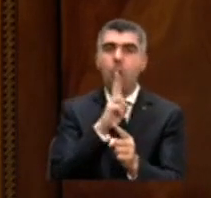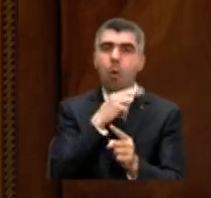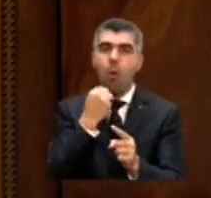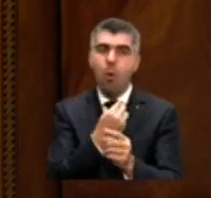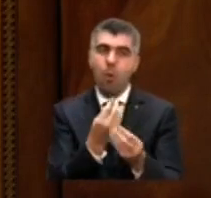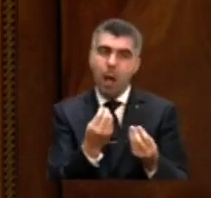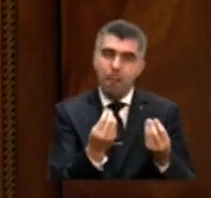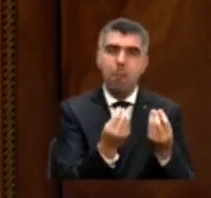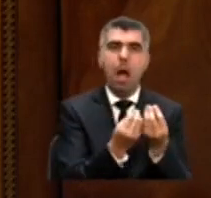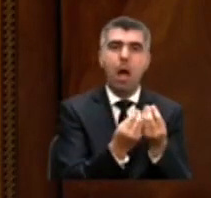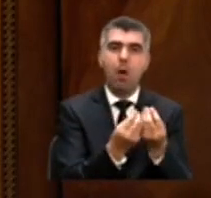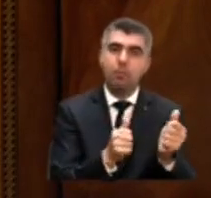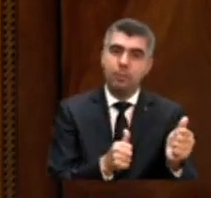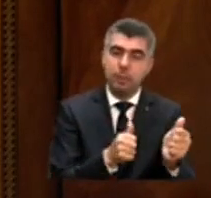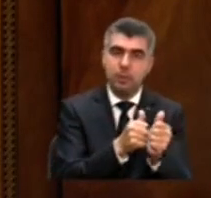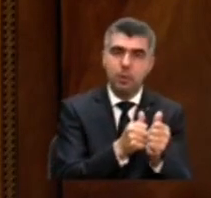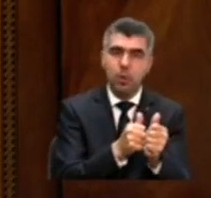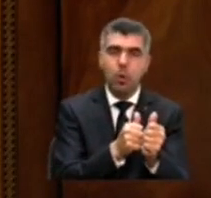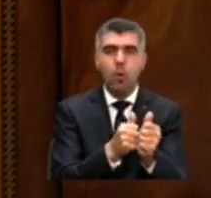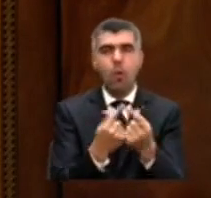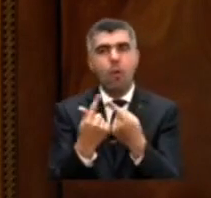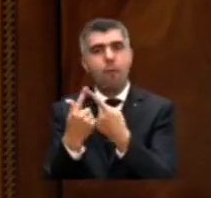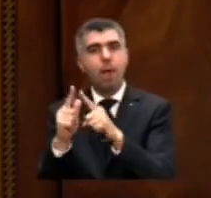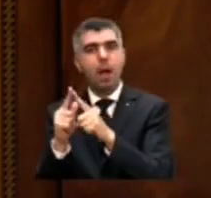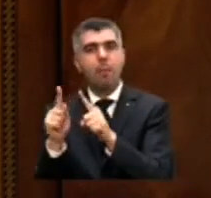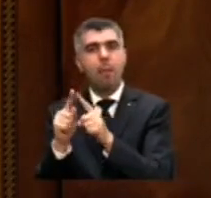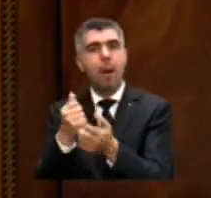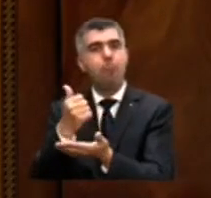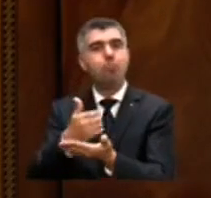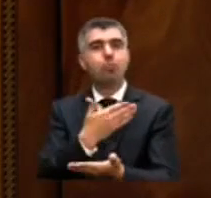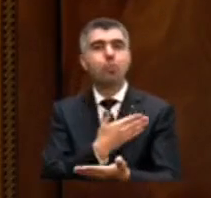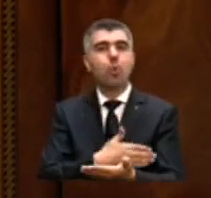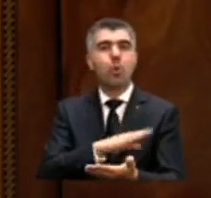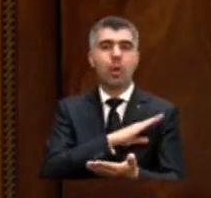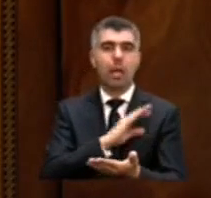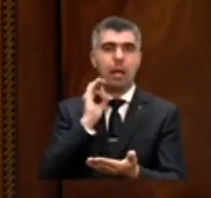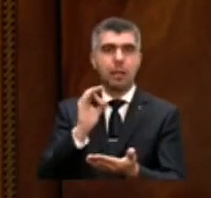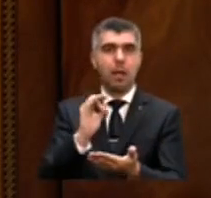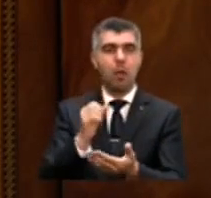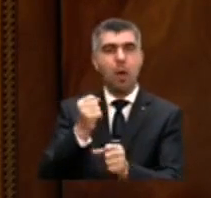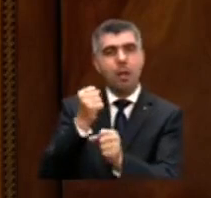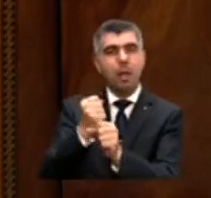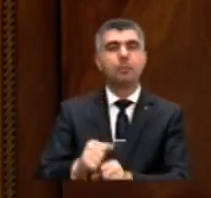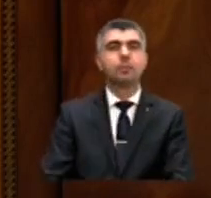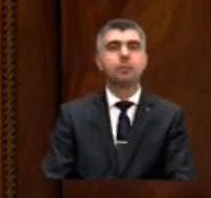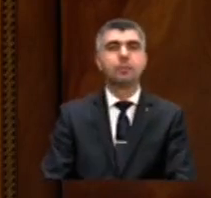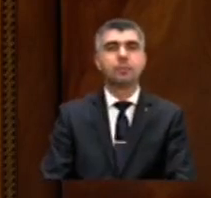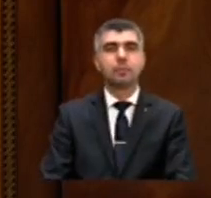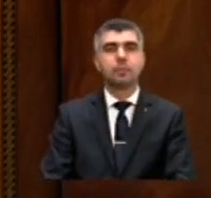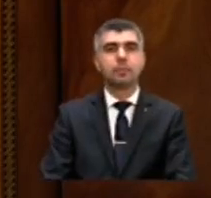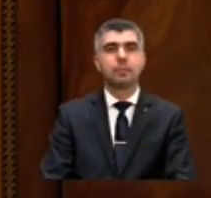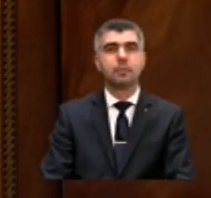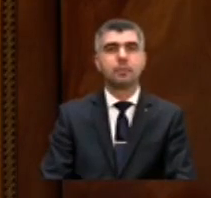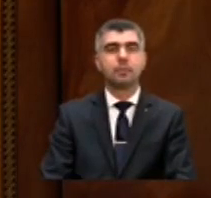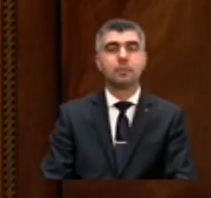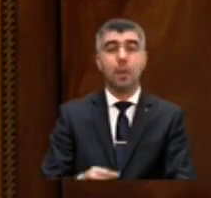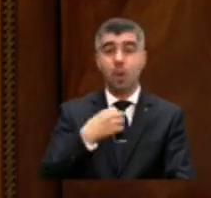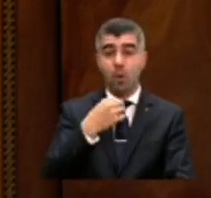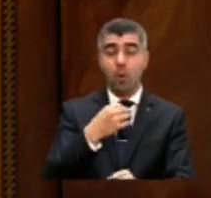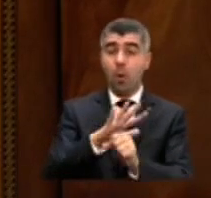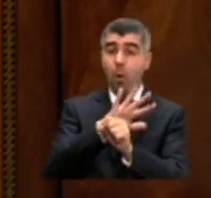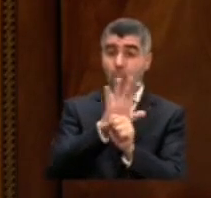الحكومة ومعارضة تتحمل كل مسؤوليتها بتفان وإخلاص. إن الأزمة